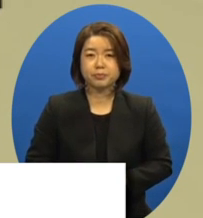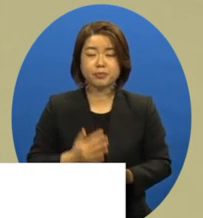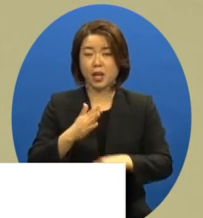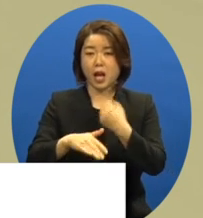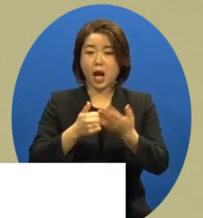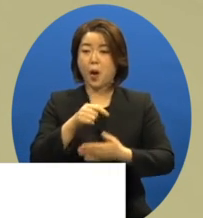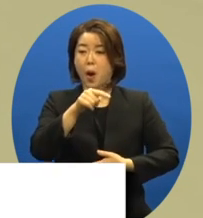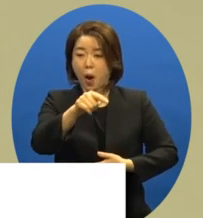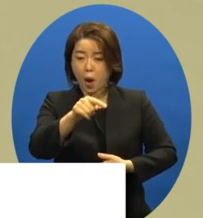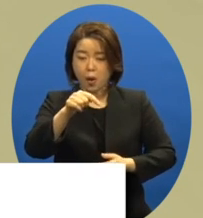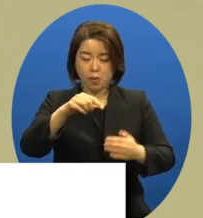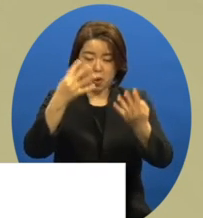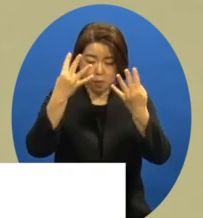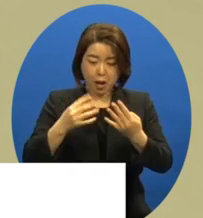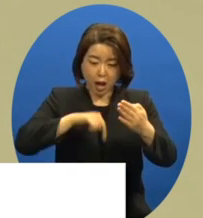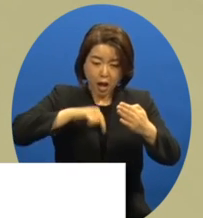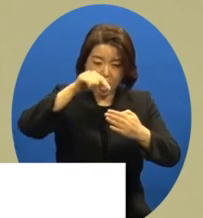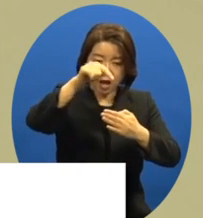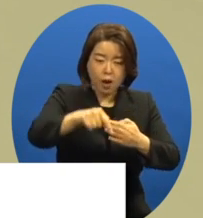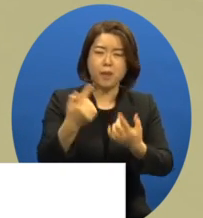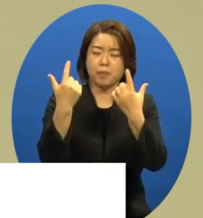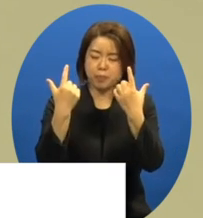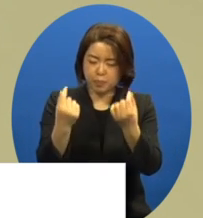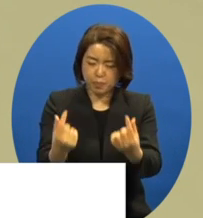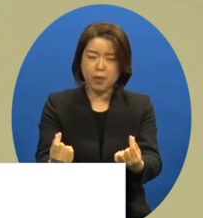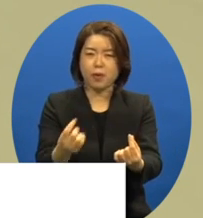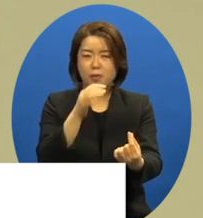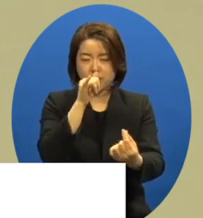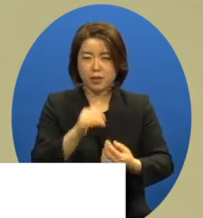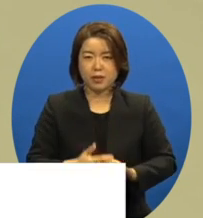하나님은 거기서나 여기서나 똑같으셨습니다.